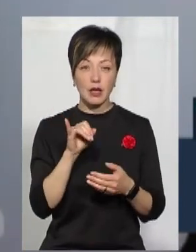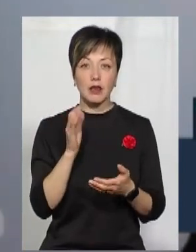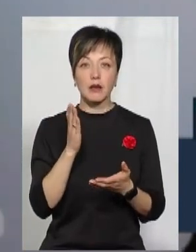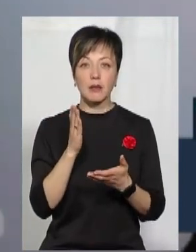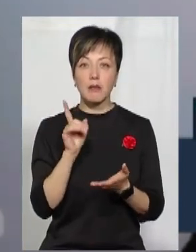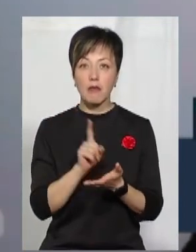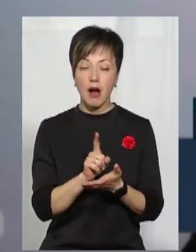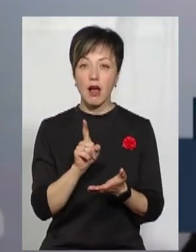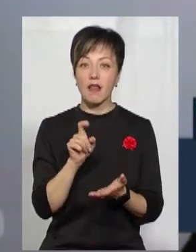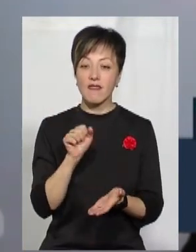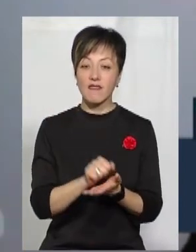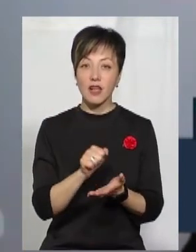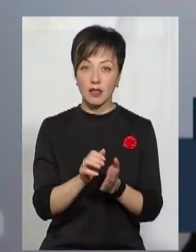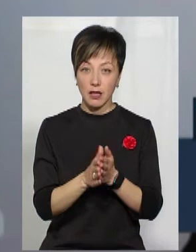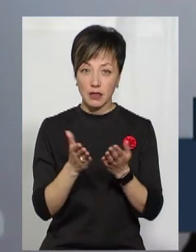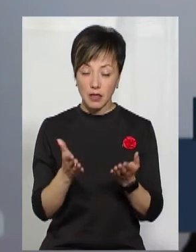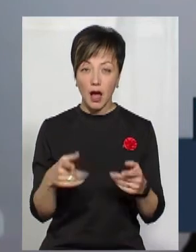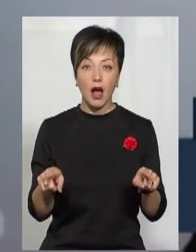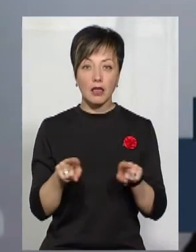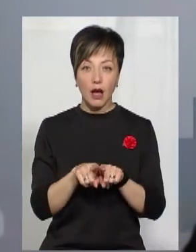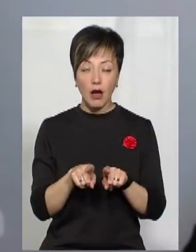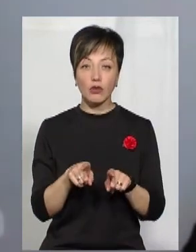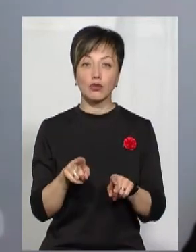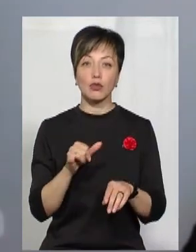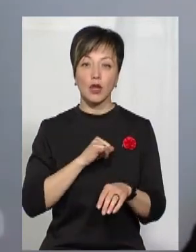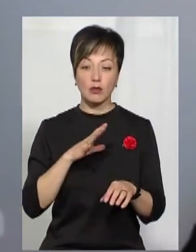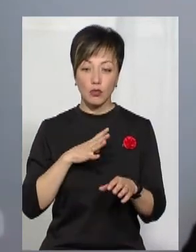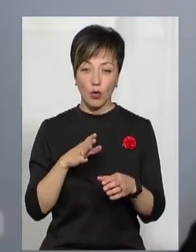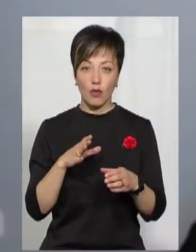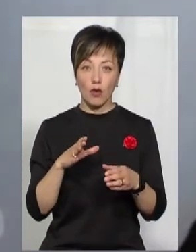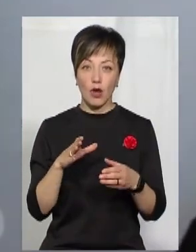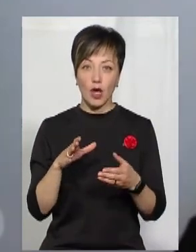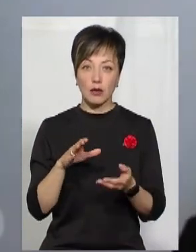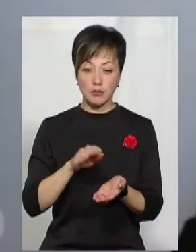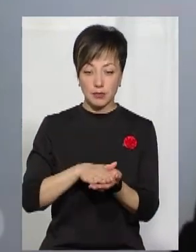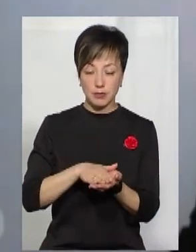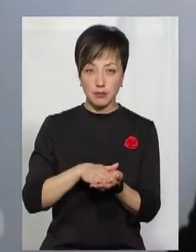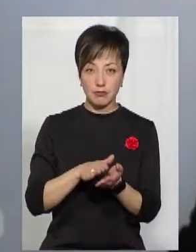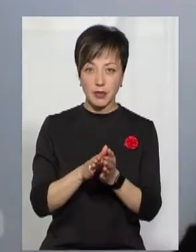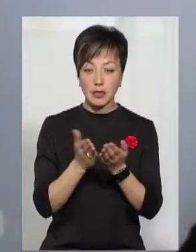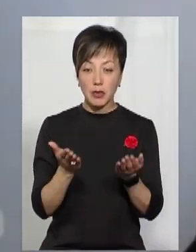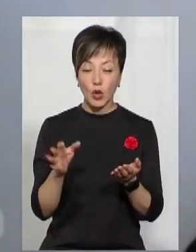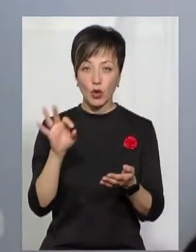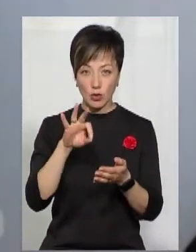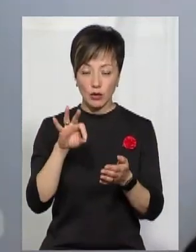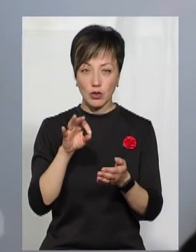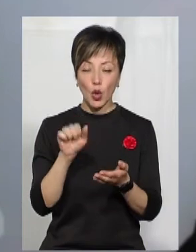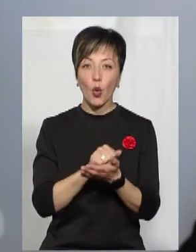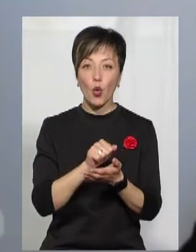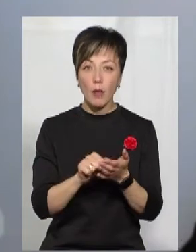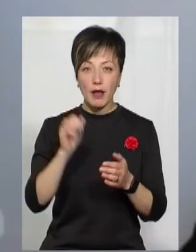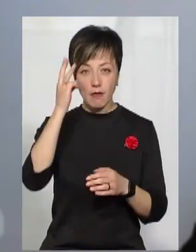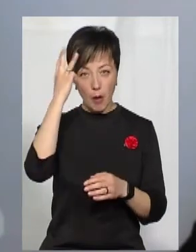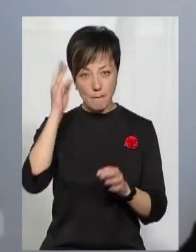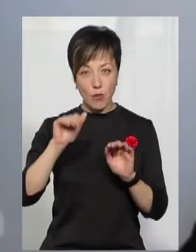мали видати. А також у рамках співпраці ми опублікували збірник документів Поділля в роки Другої